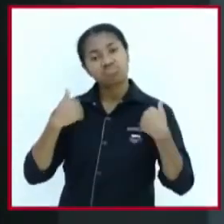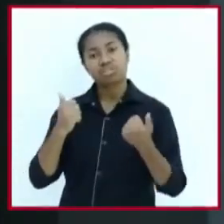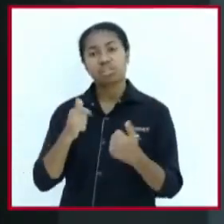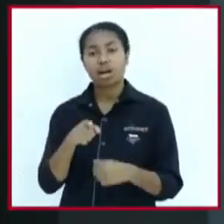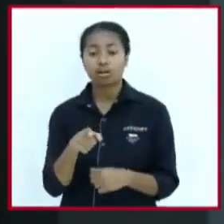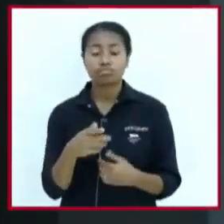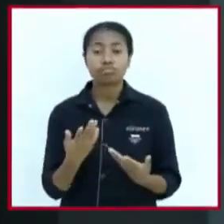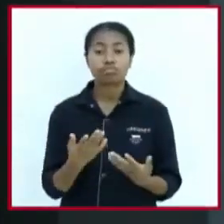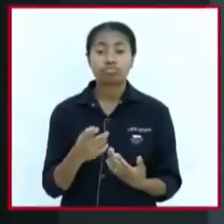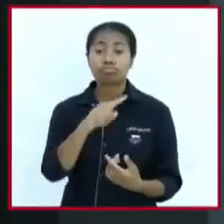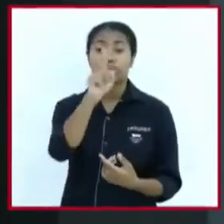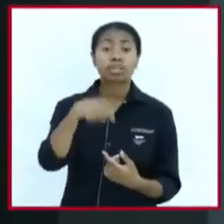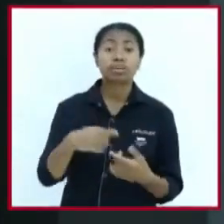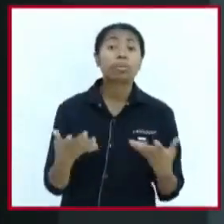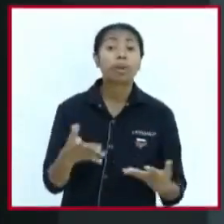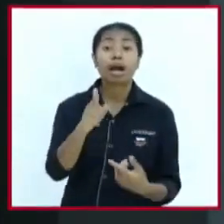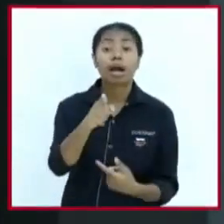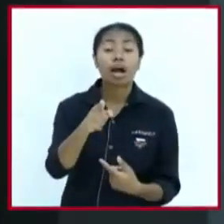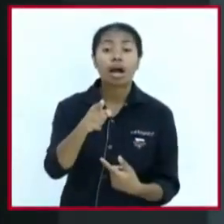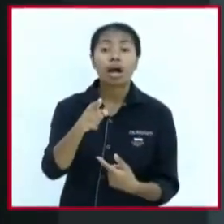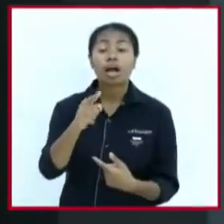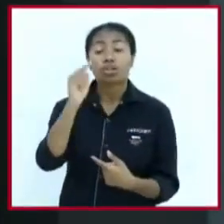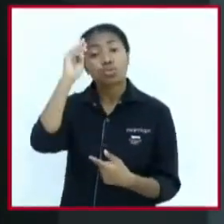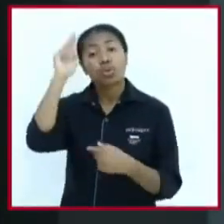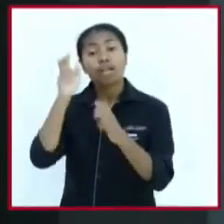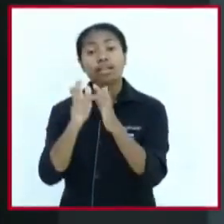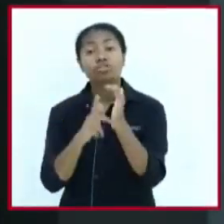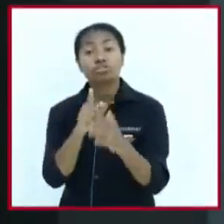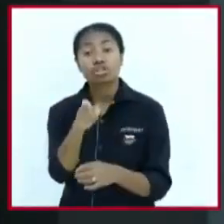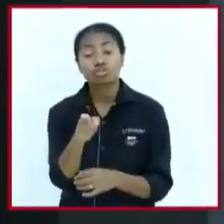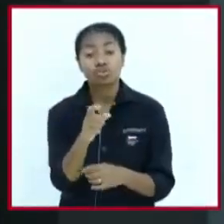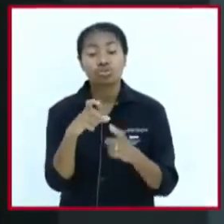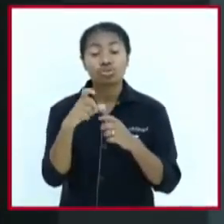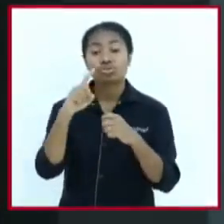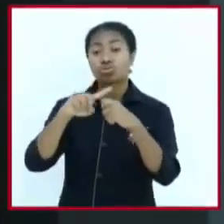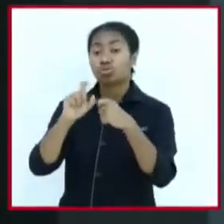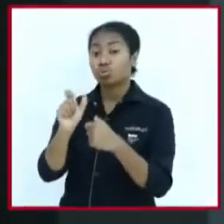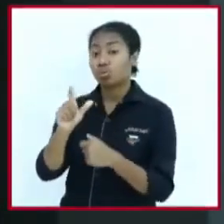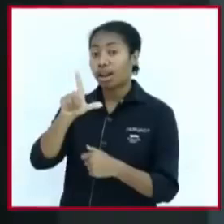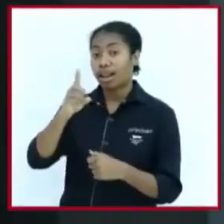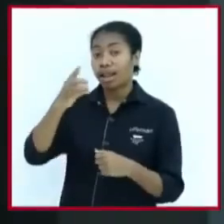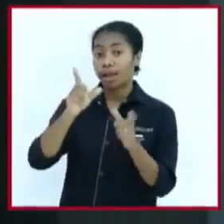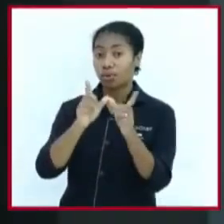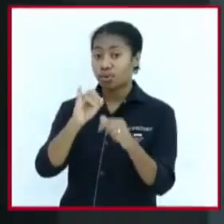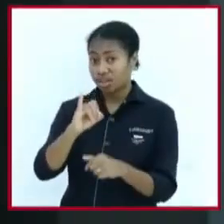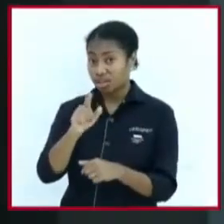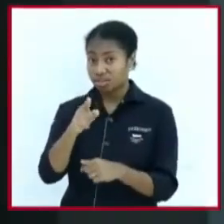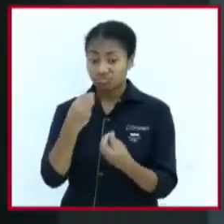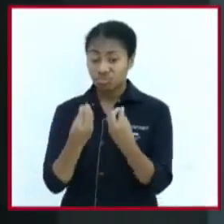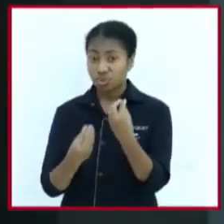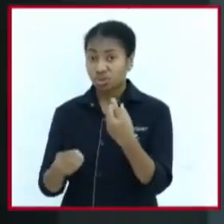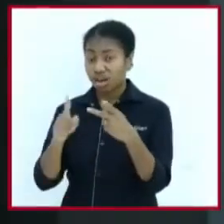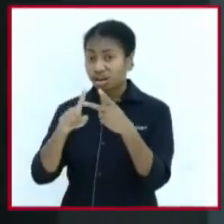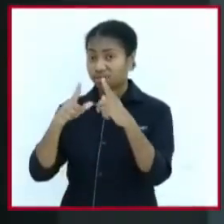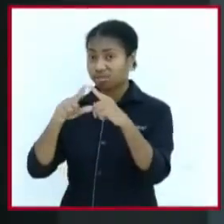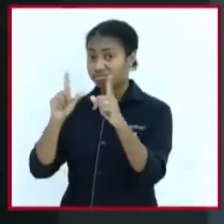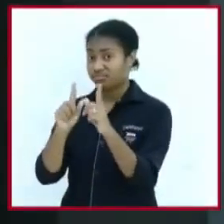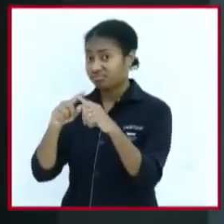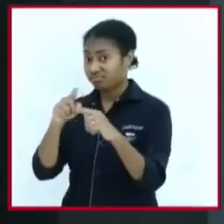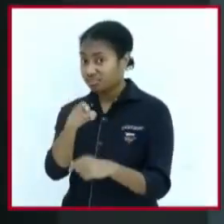pertanyaannya Apakah Yesus mau itu suku Lewi Apakah Yesus foto turunan harum tidak